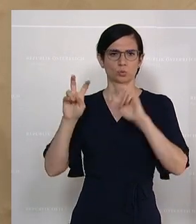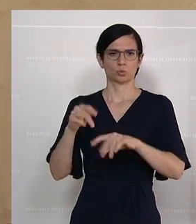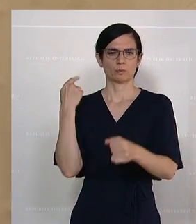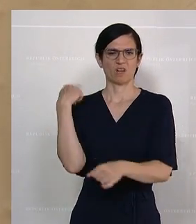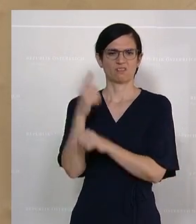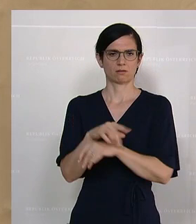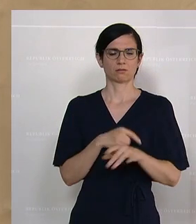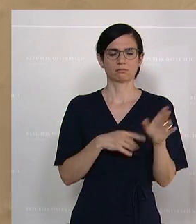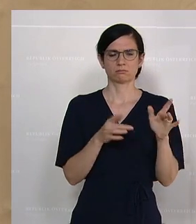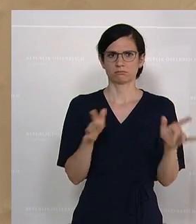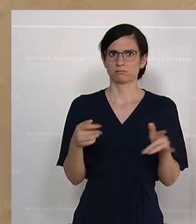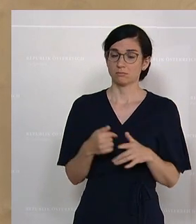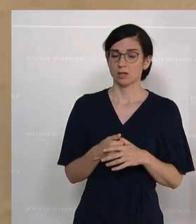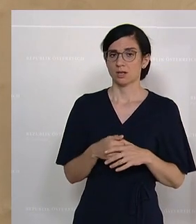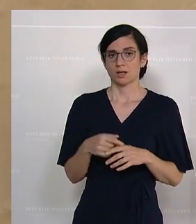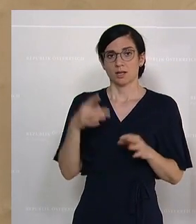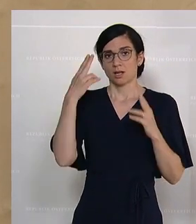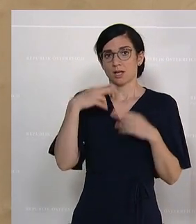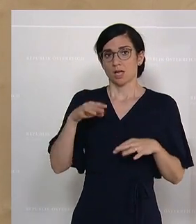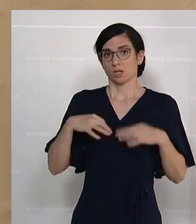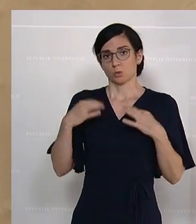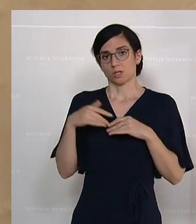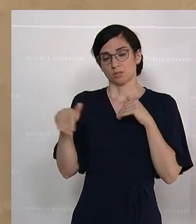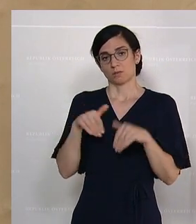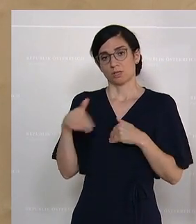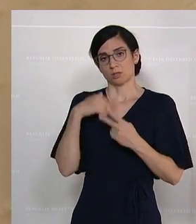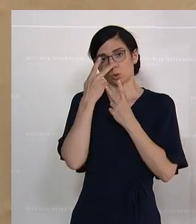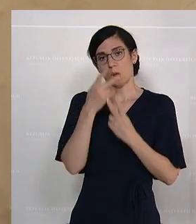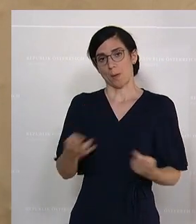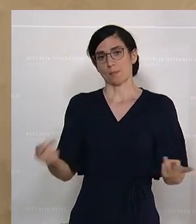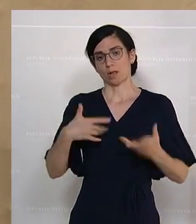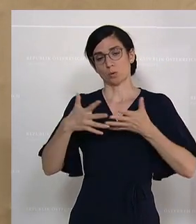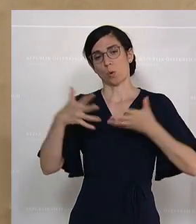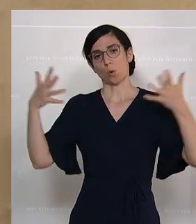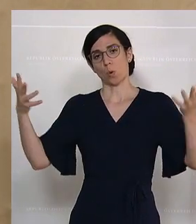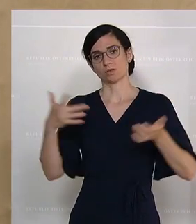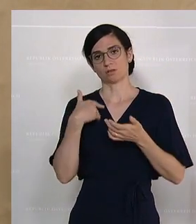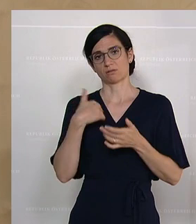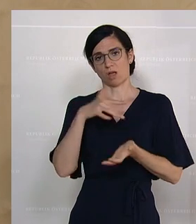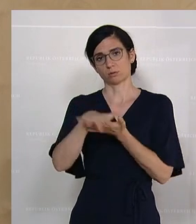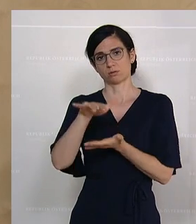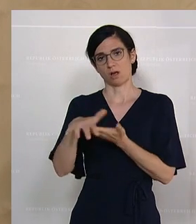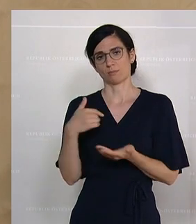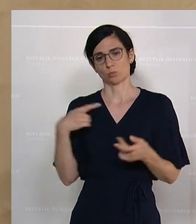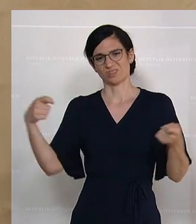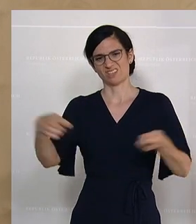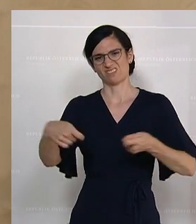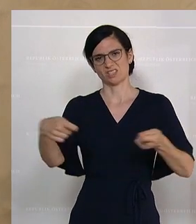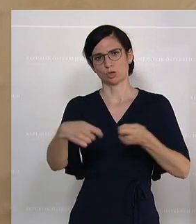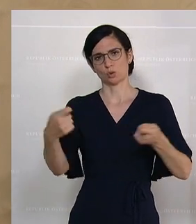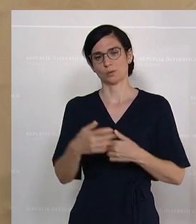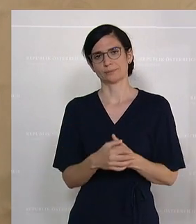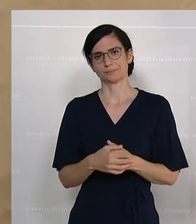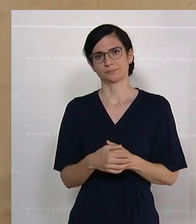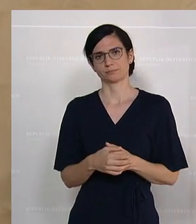dann komm jetzt einmal verbunden herr gesundheitsminister zu den ganz großen ausgaben und investitionen die sie